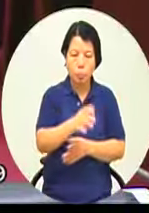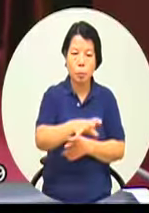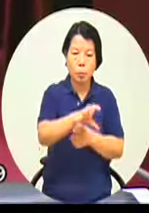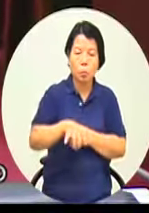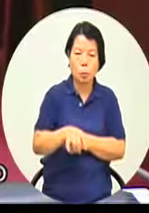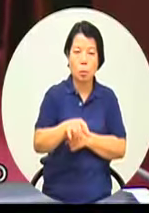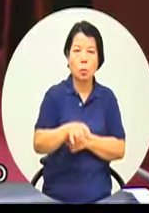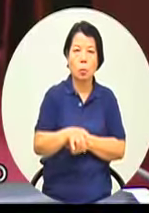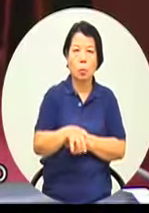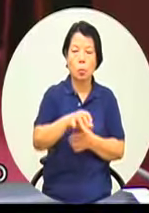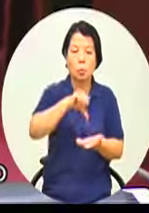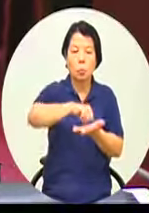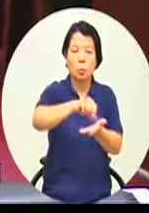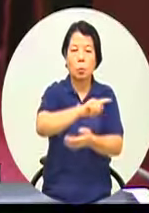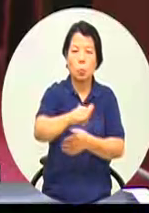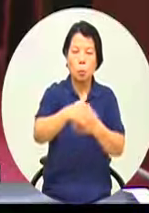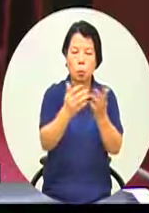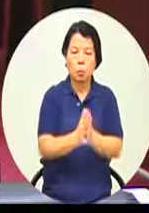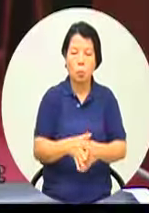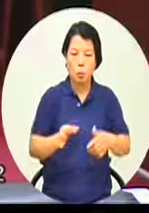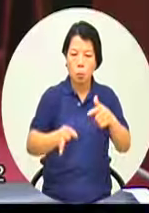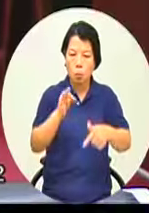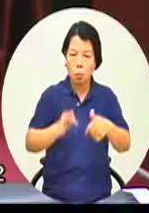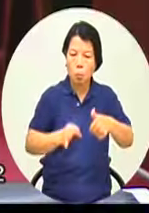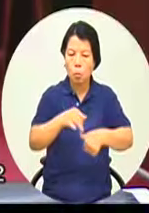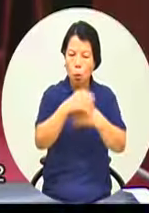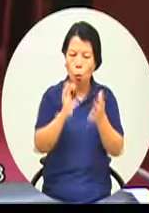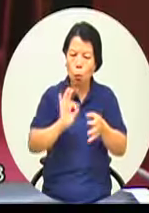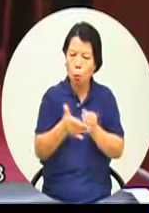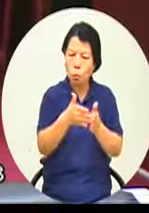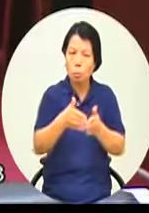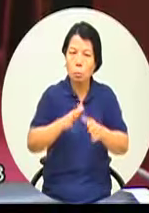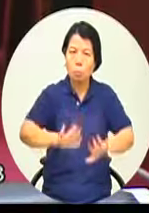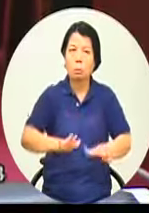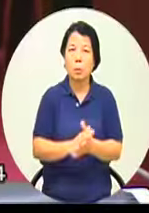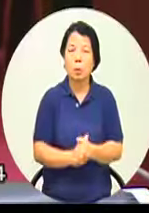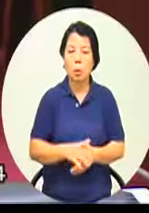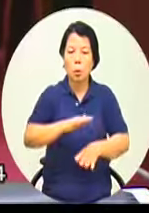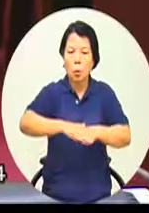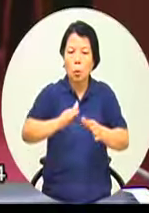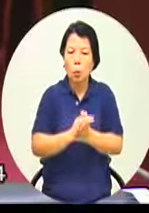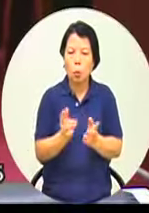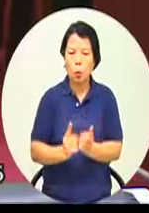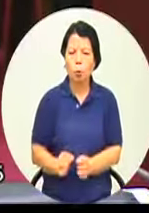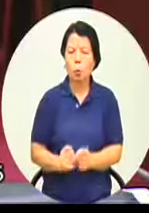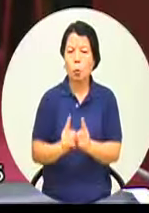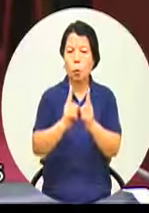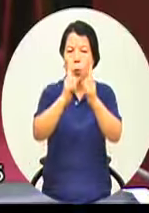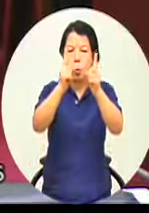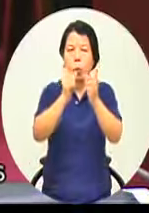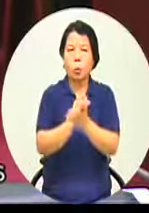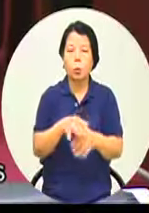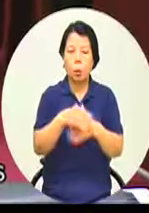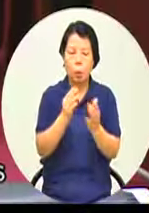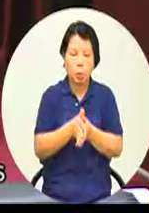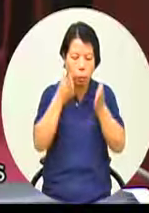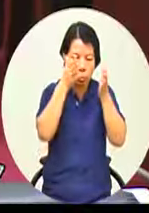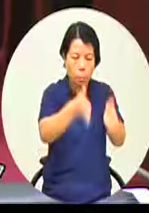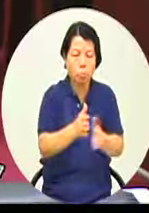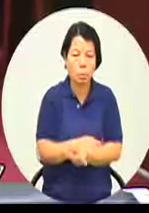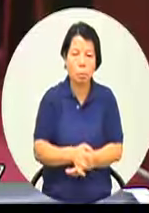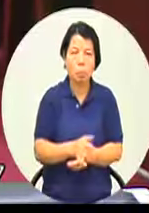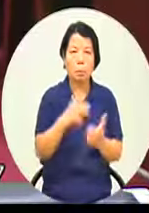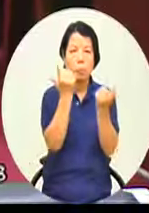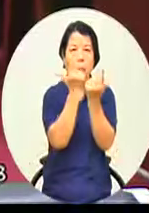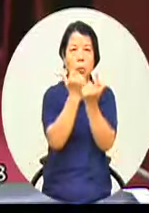品的价格为什么在现在这个时候会居高不下，很多人把矛头指向台北农